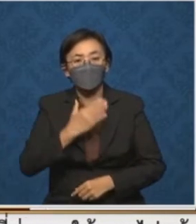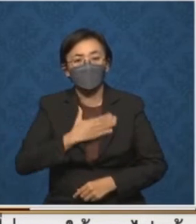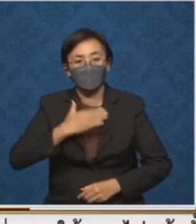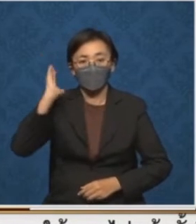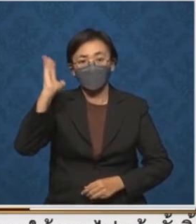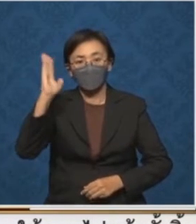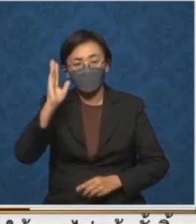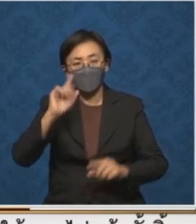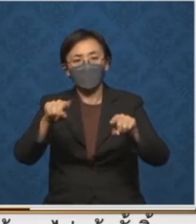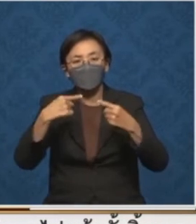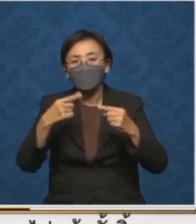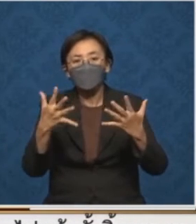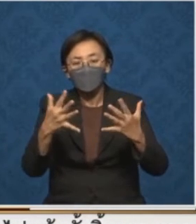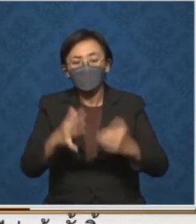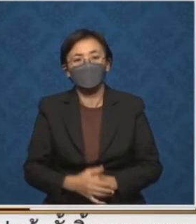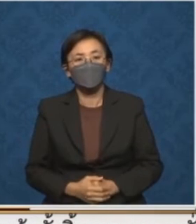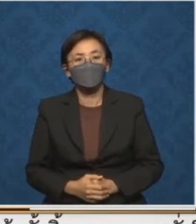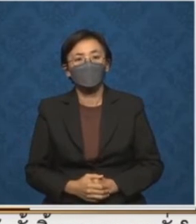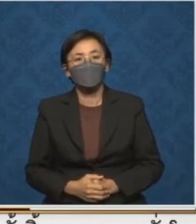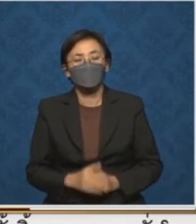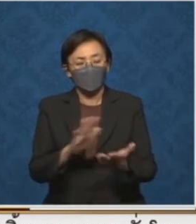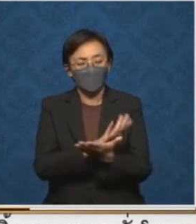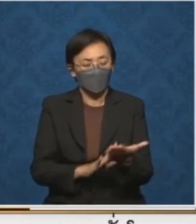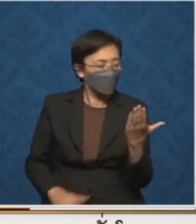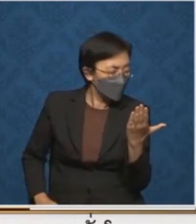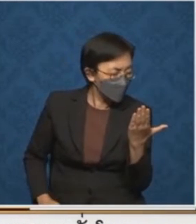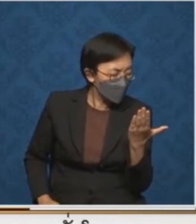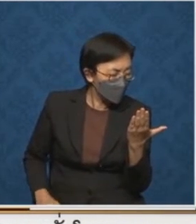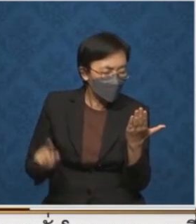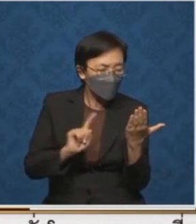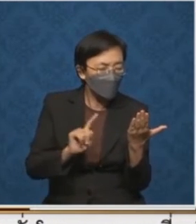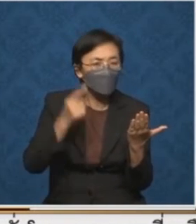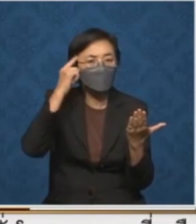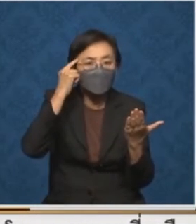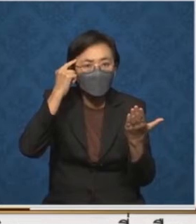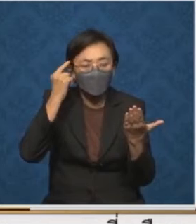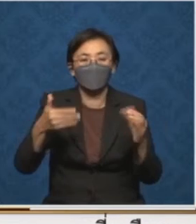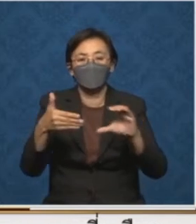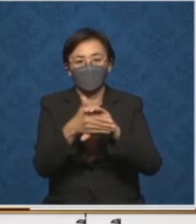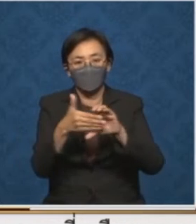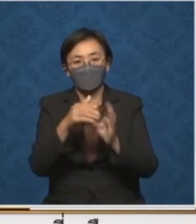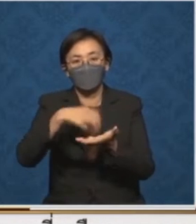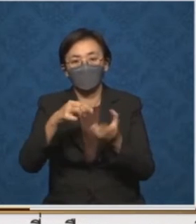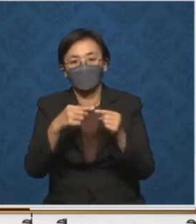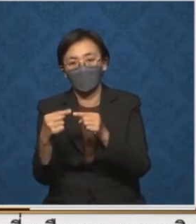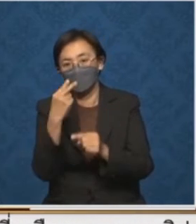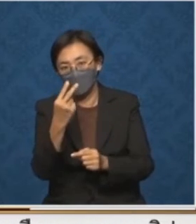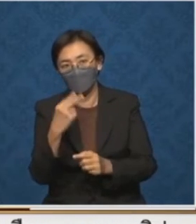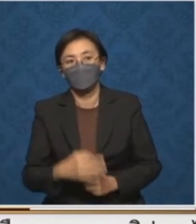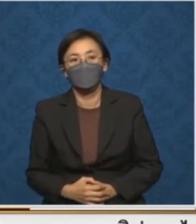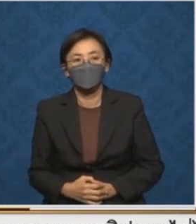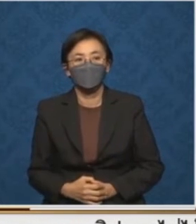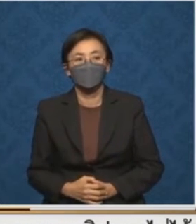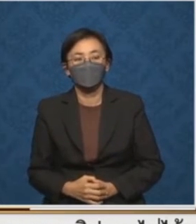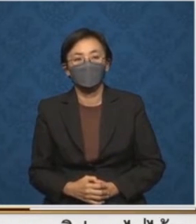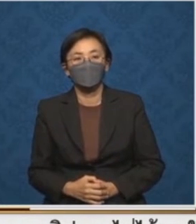inovac คือรัฐบาลผลิต โดยฮะ องคกรมหาชนฮะSinovac เป็